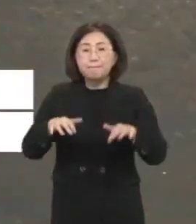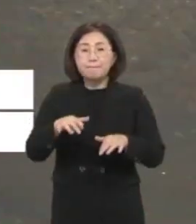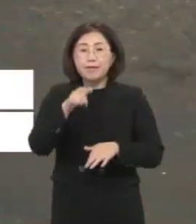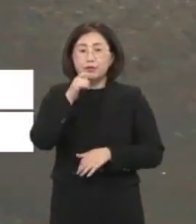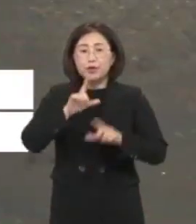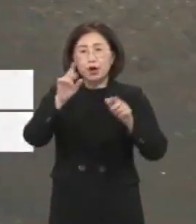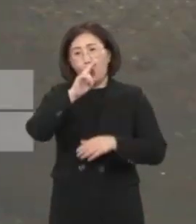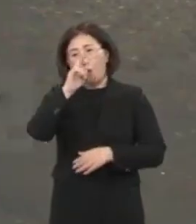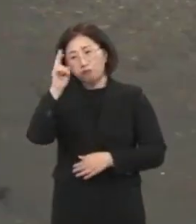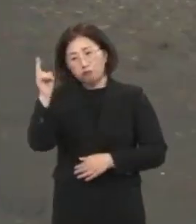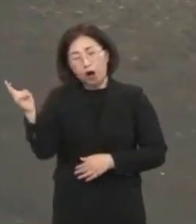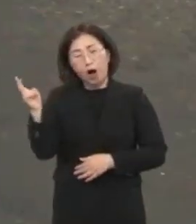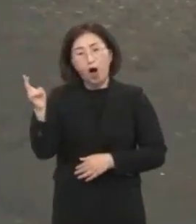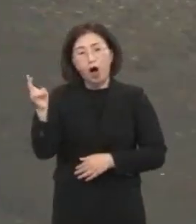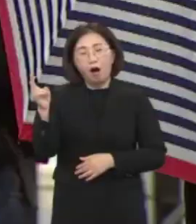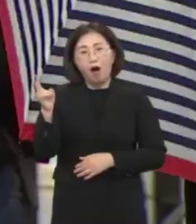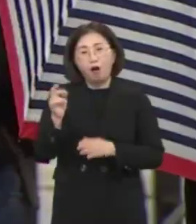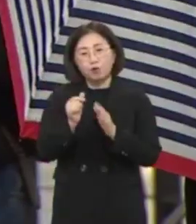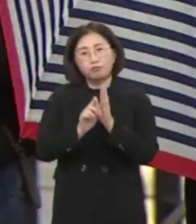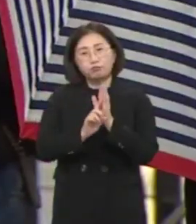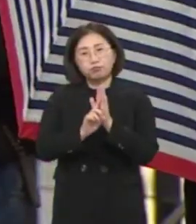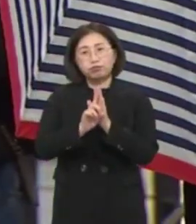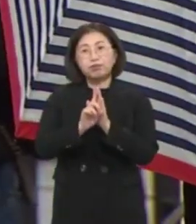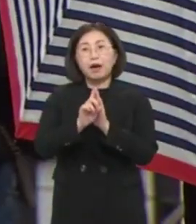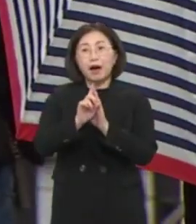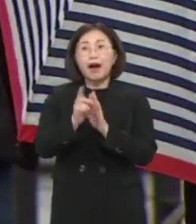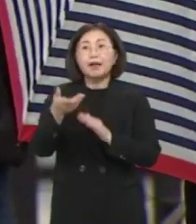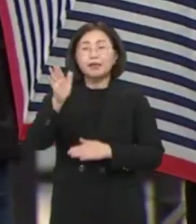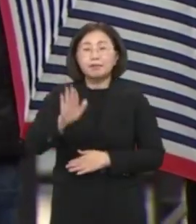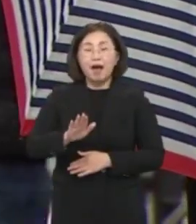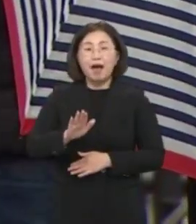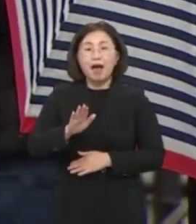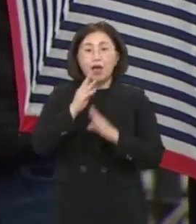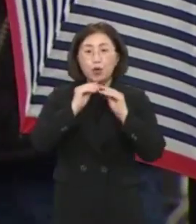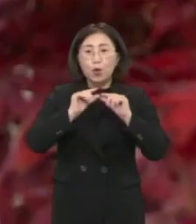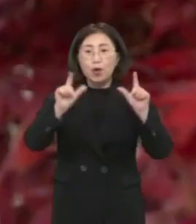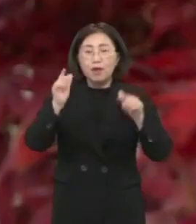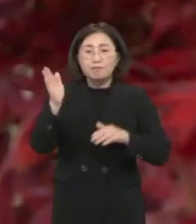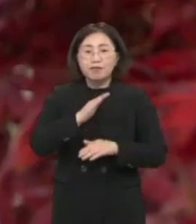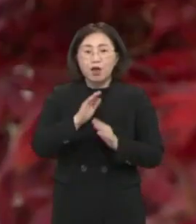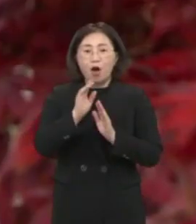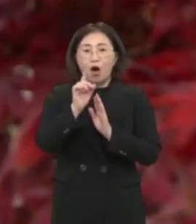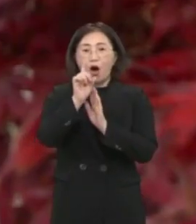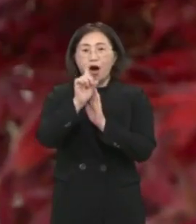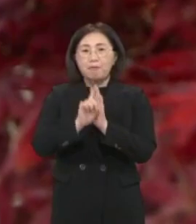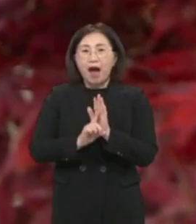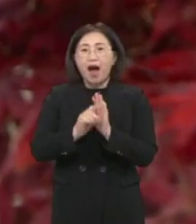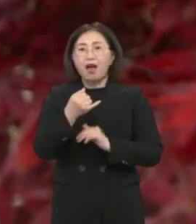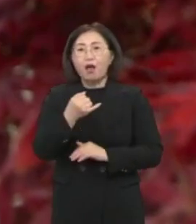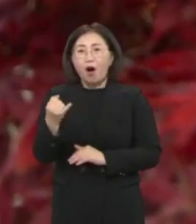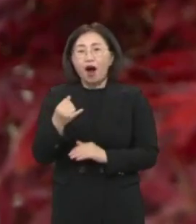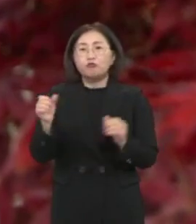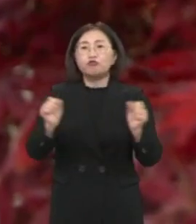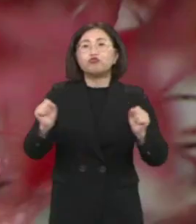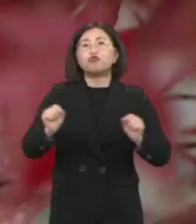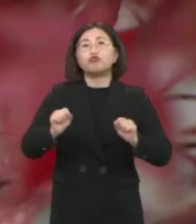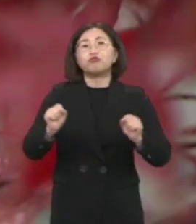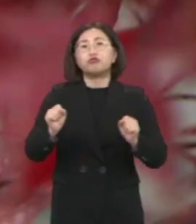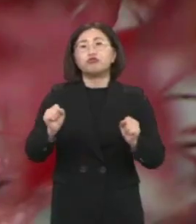수요일 오후부터는 점차 평년 수준의 기온을 회복하겠지만 주말부터는 영하권에 가까운 본격적인 겨울 추위가